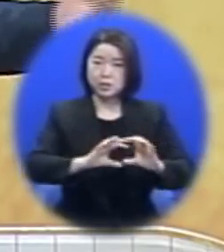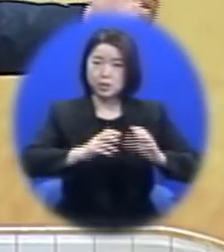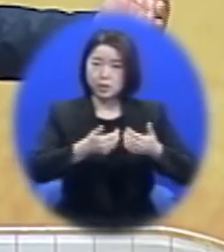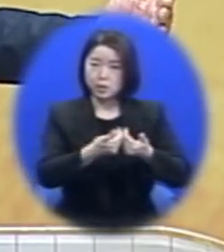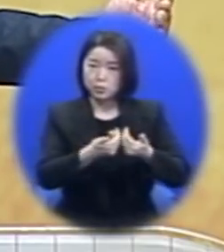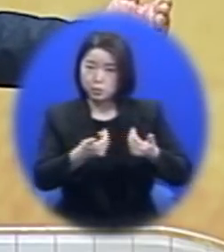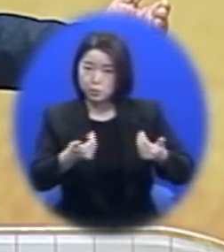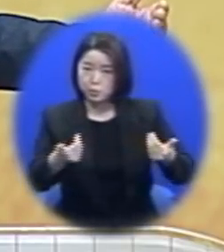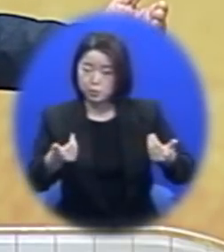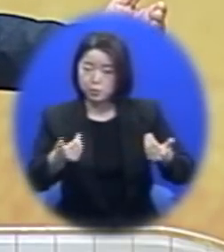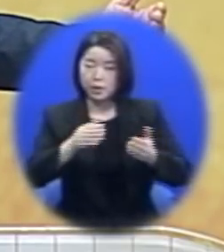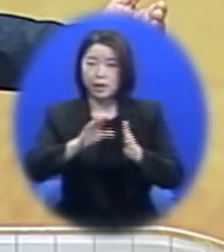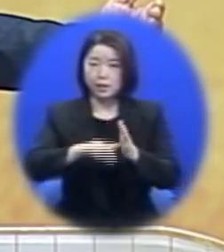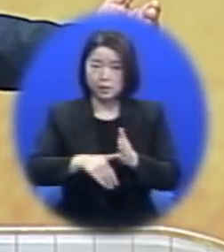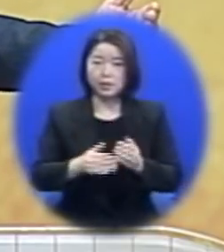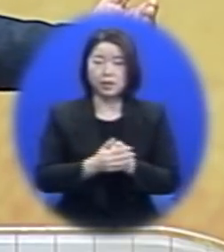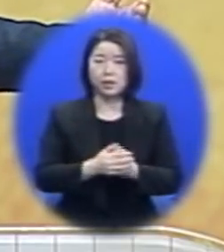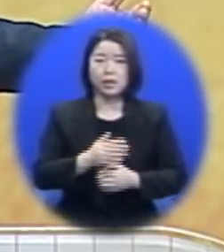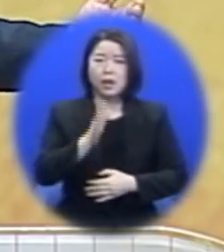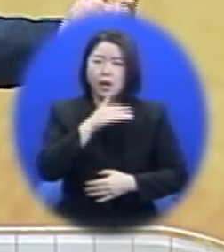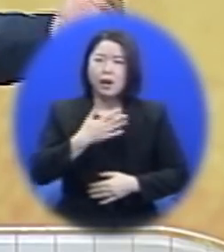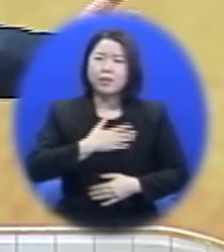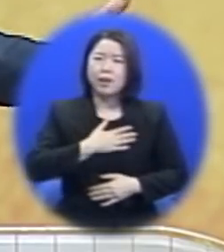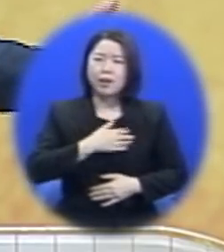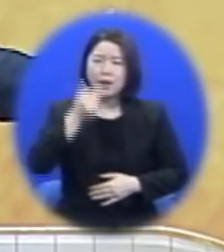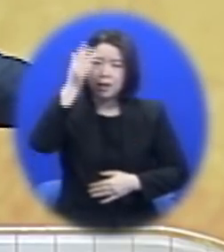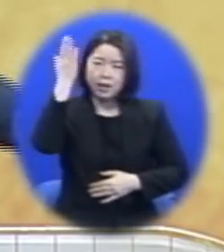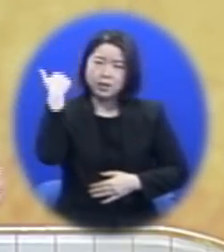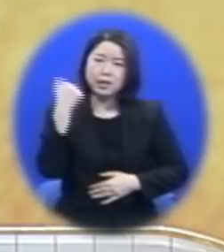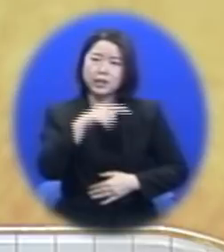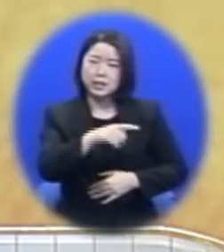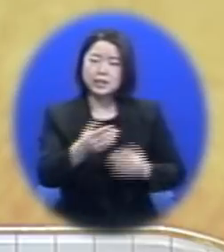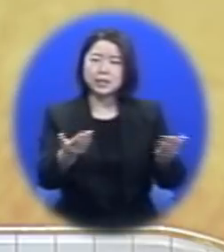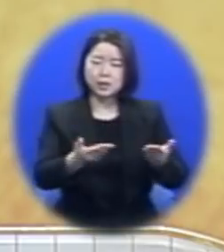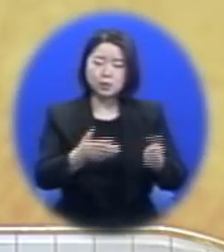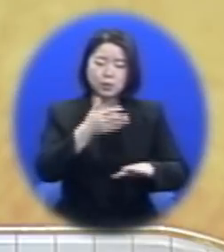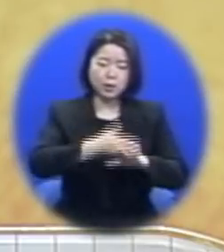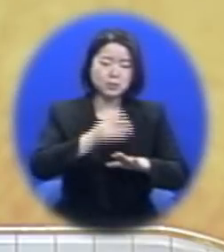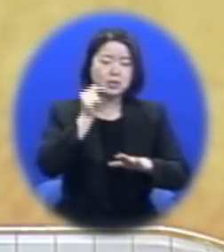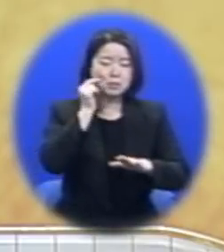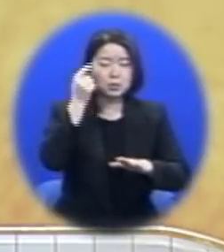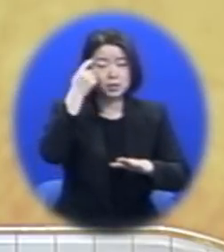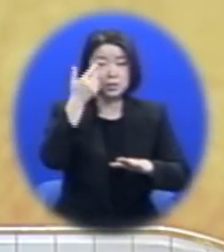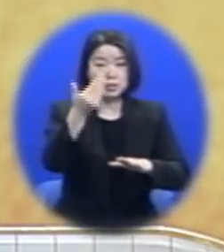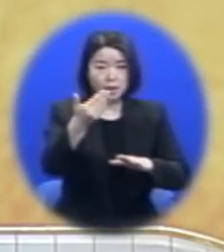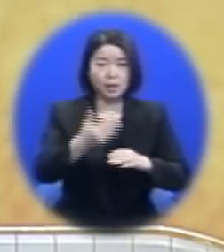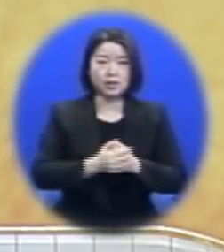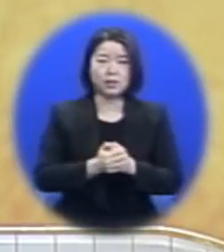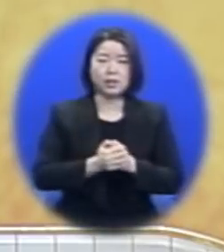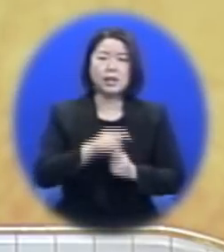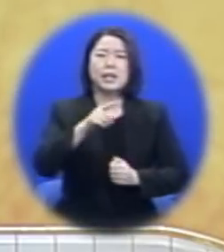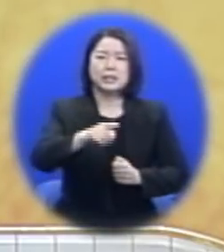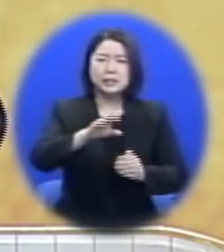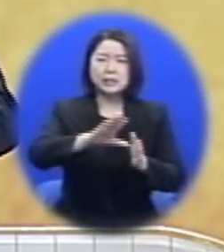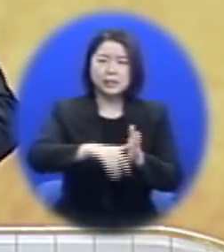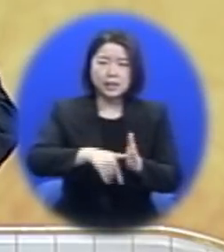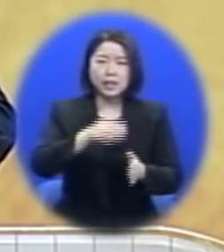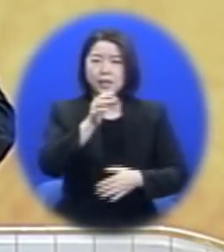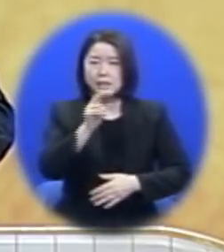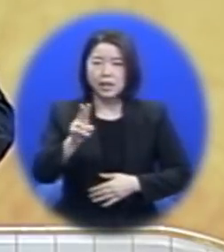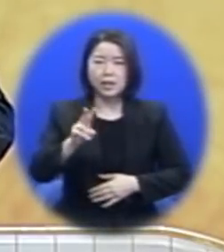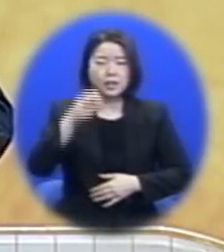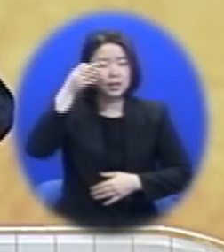곁을 떠날 때, 아, 내가 왜 그때 이 일로 인해 감사하지 못했을까? 그제서야 그게